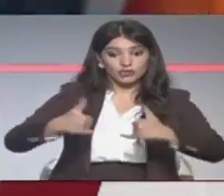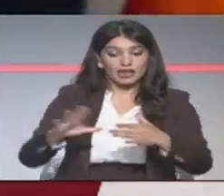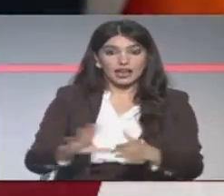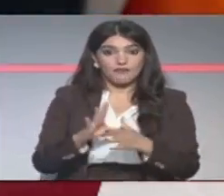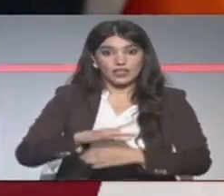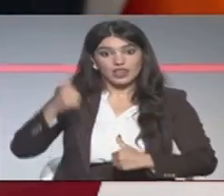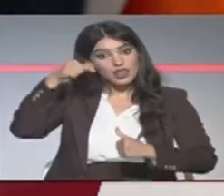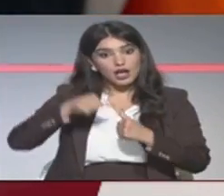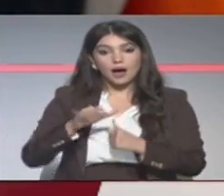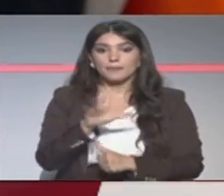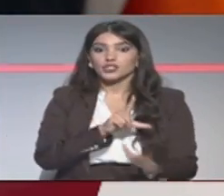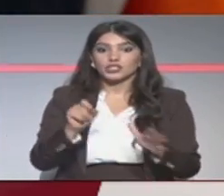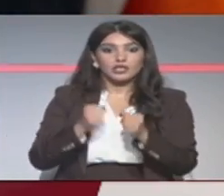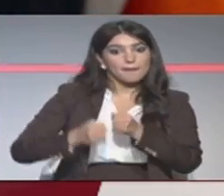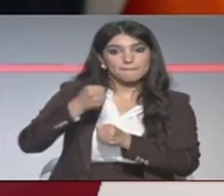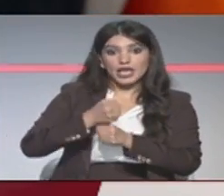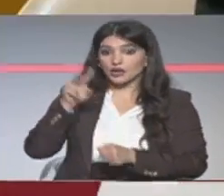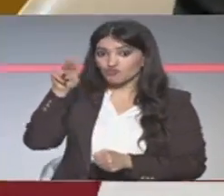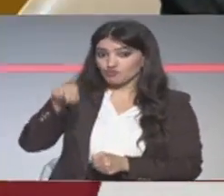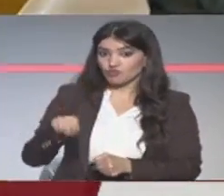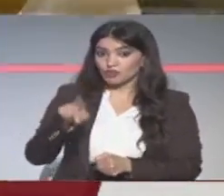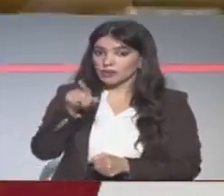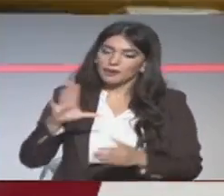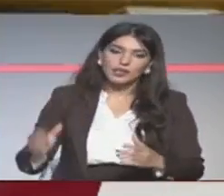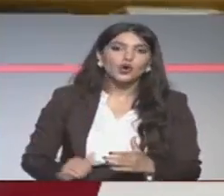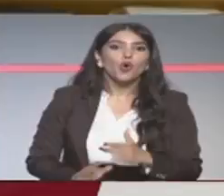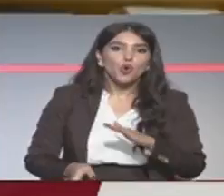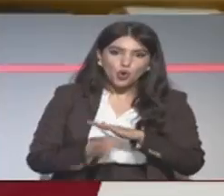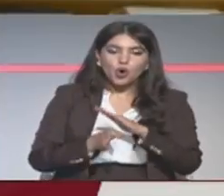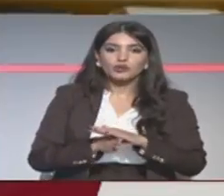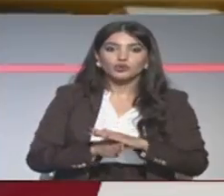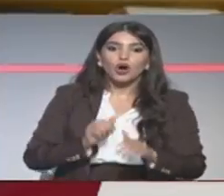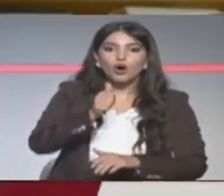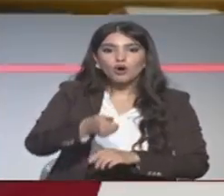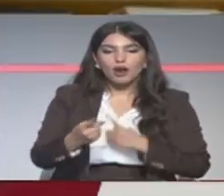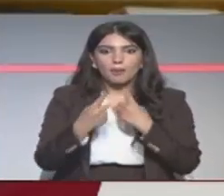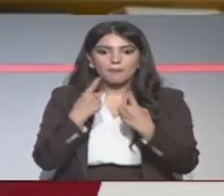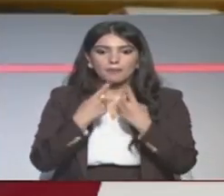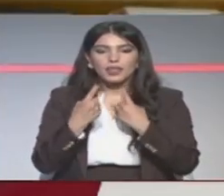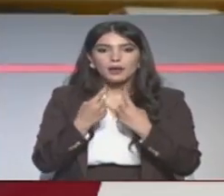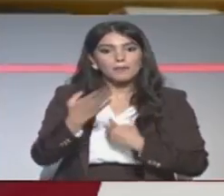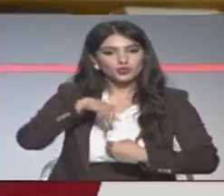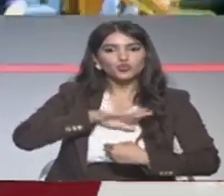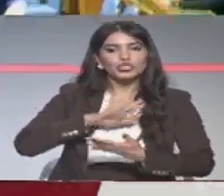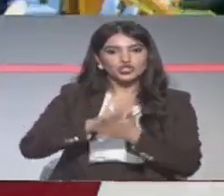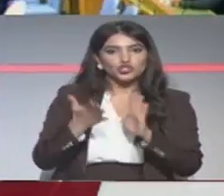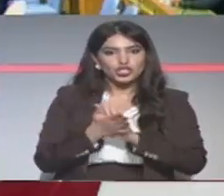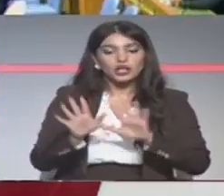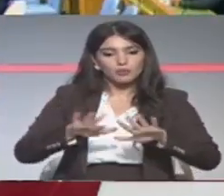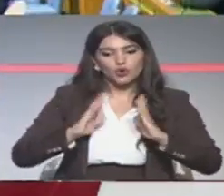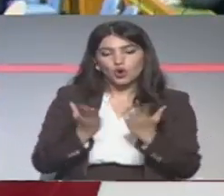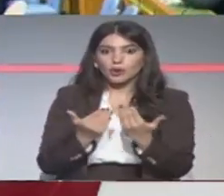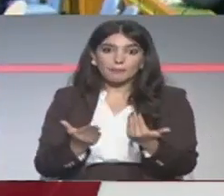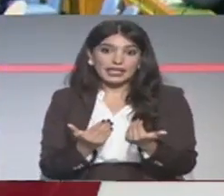بالذكرى 75 لإنشاء الأمم المتحدة، تبدأ غدا المناقشة العامة لدورة الجمعية العامة، ومن المنتظر